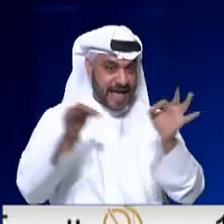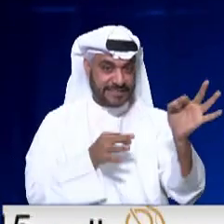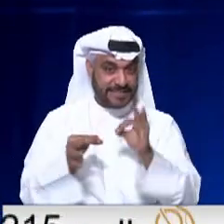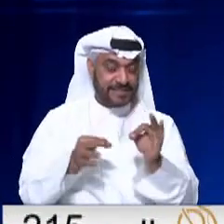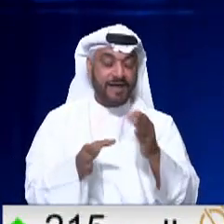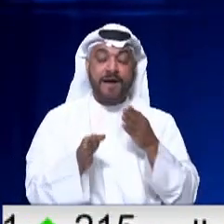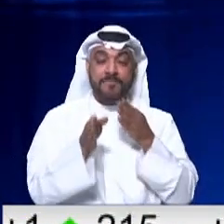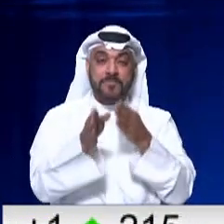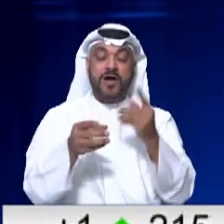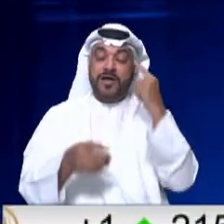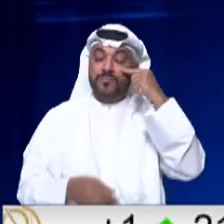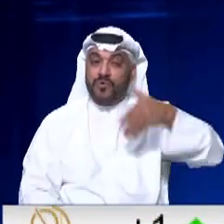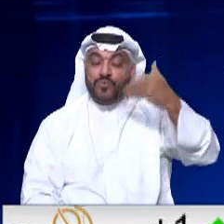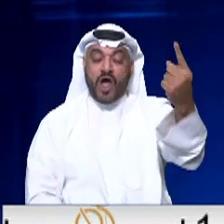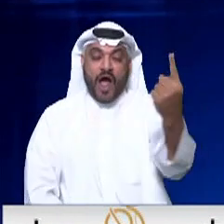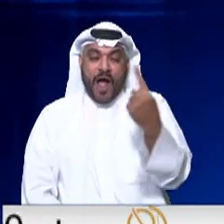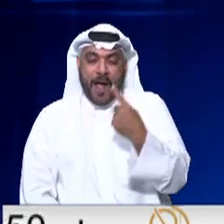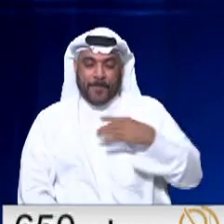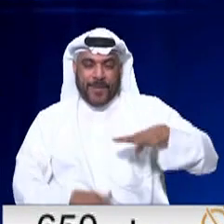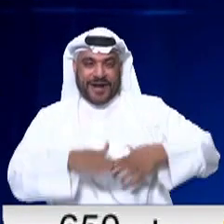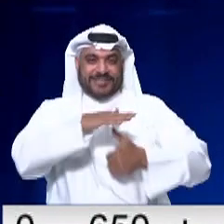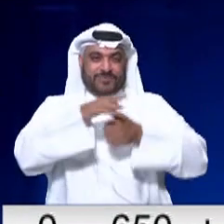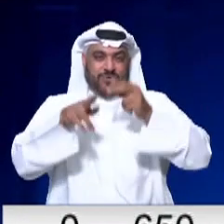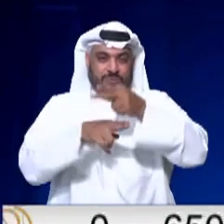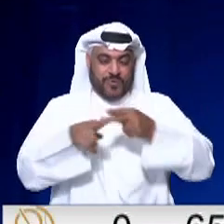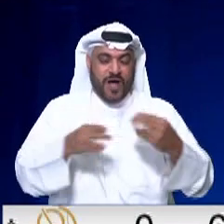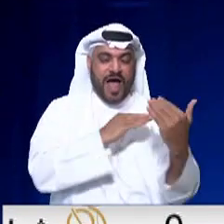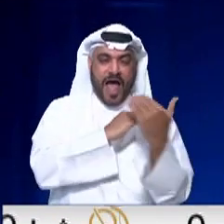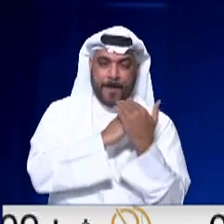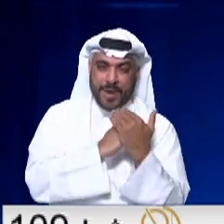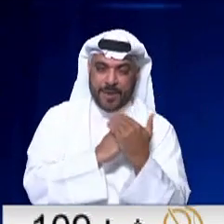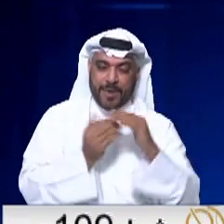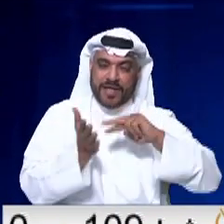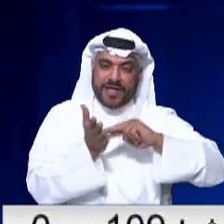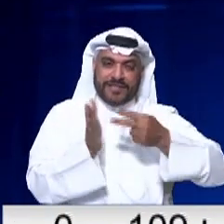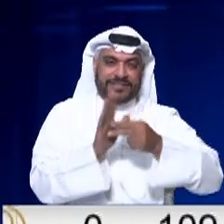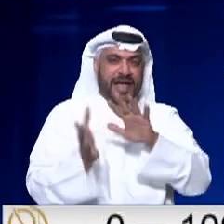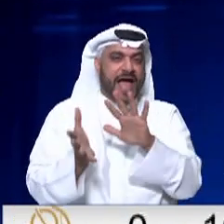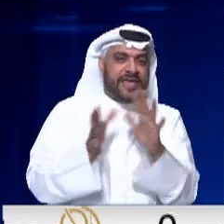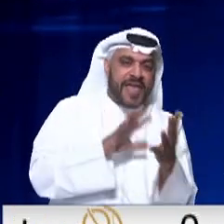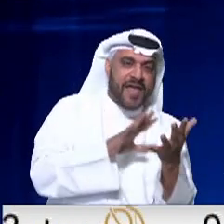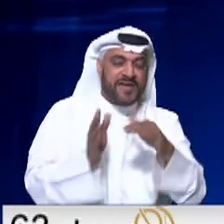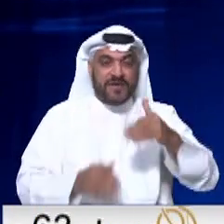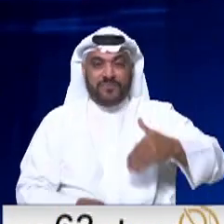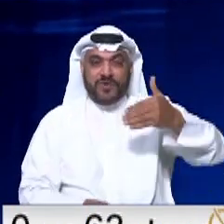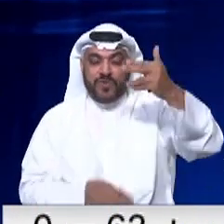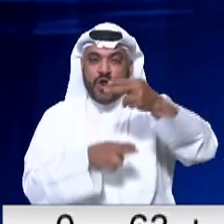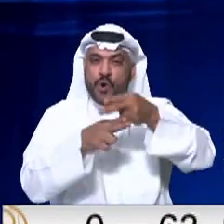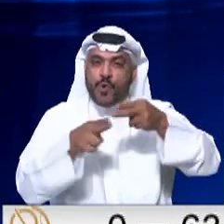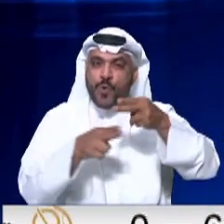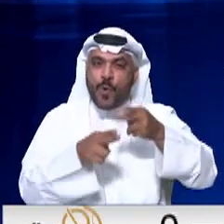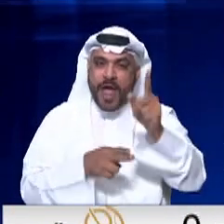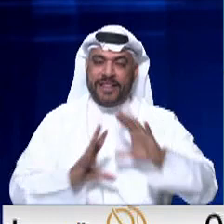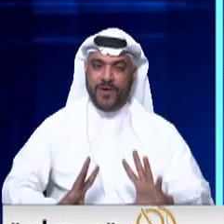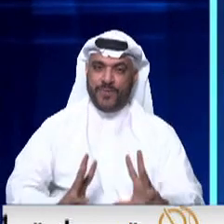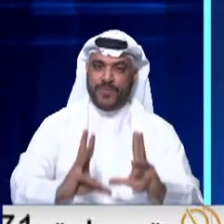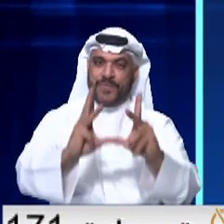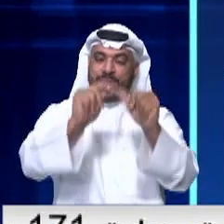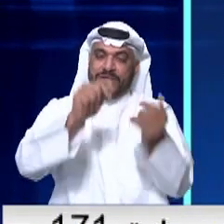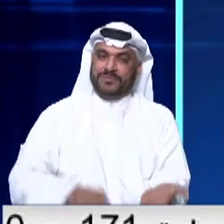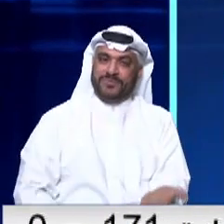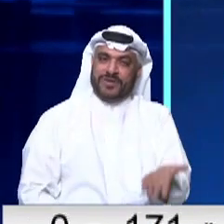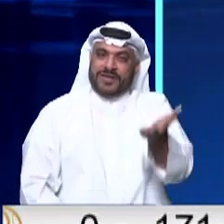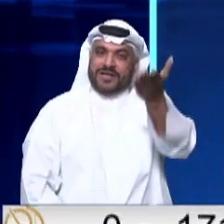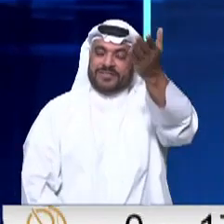مستنيرين برؤى سموكم حفظكم الله ورعاكم وتطلعاتكم لتحقيق المزيد من الرفعة